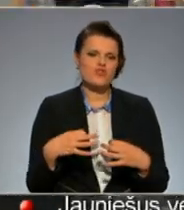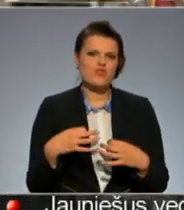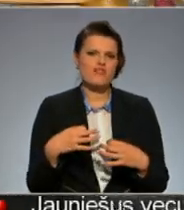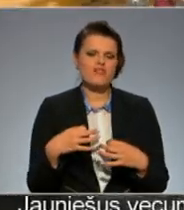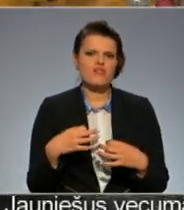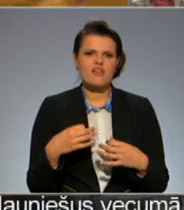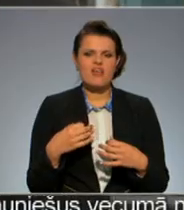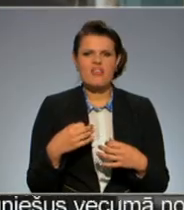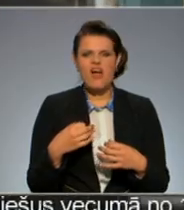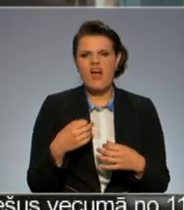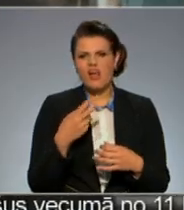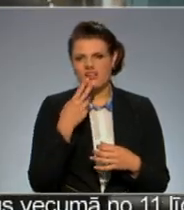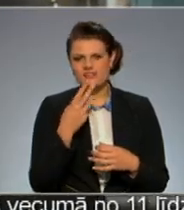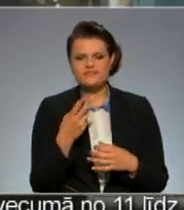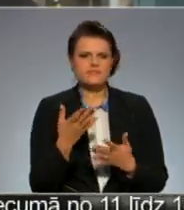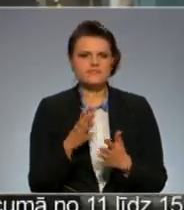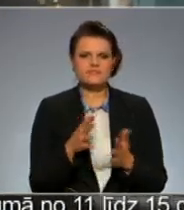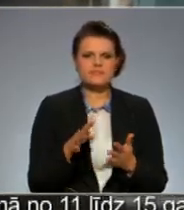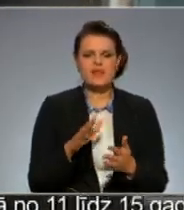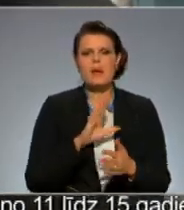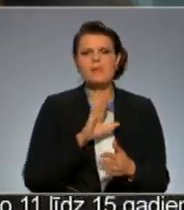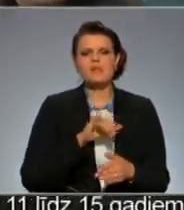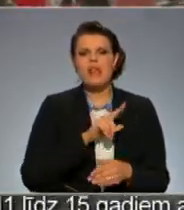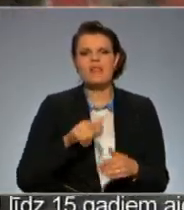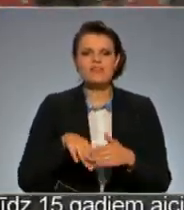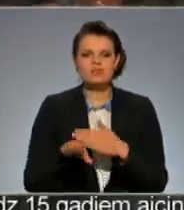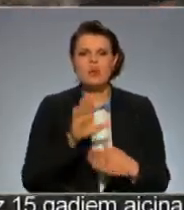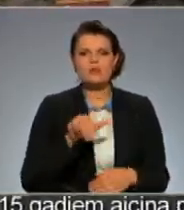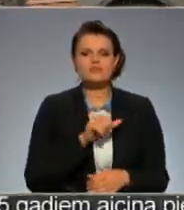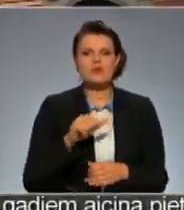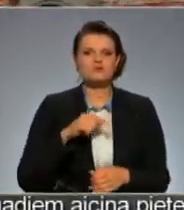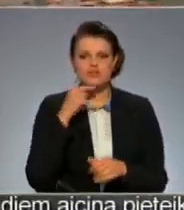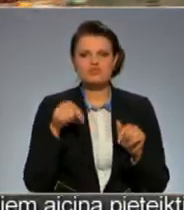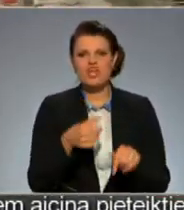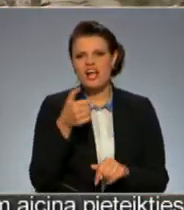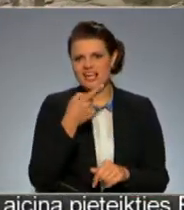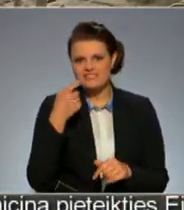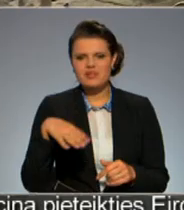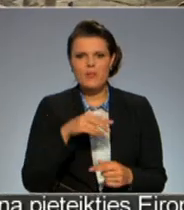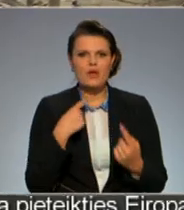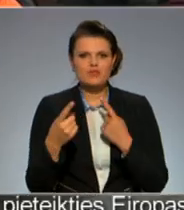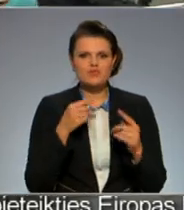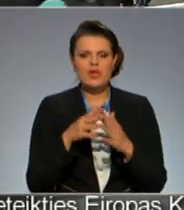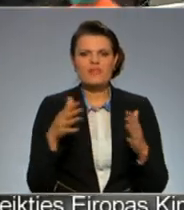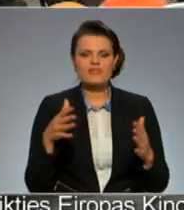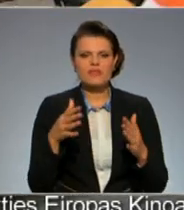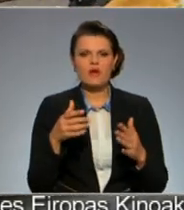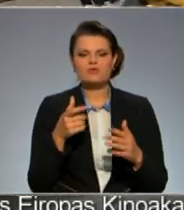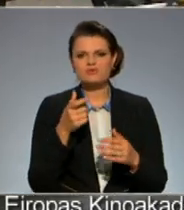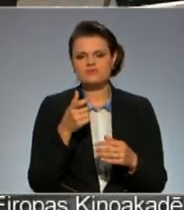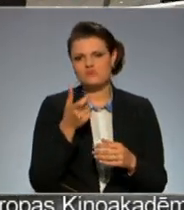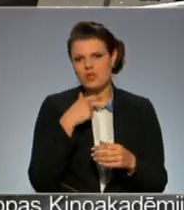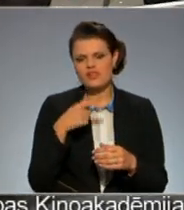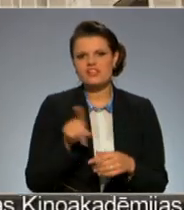viņš neieiet no kauliem laukā par latviešu emigrāciju pēc pašu gribas jau šajā gadsimtā mēs runājam daudz diskrētāk tas ir